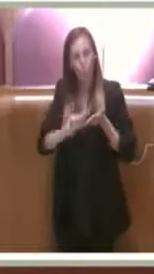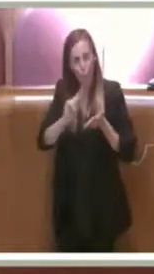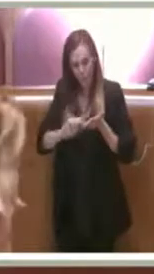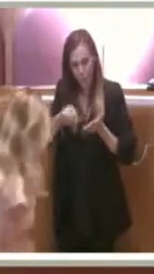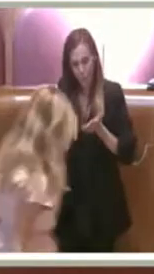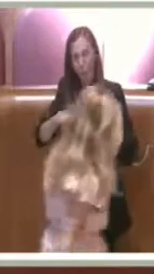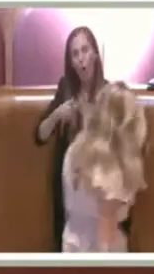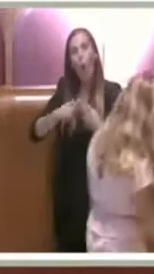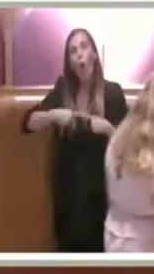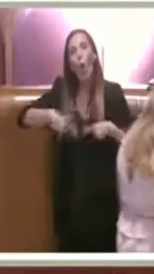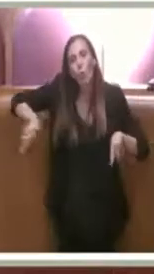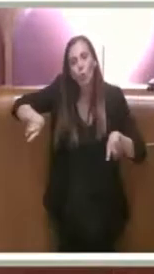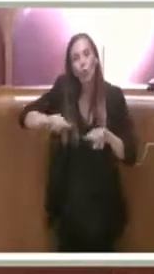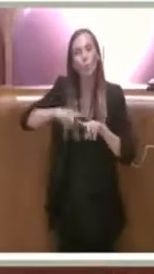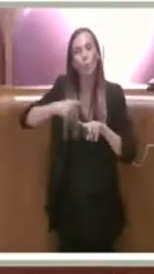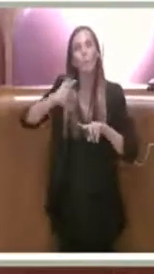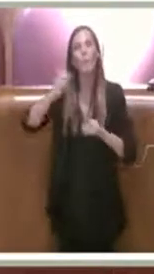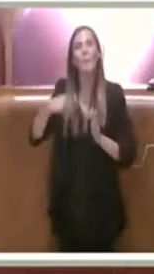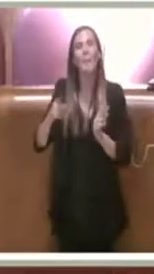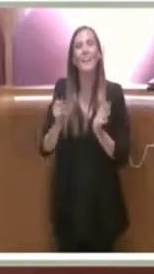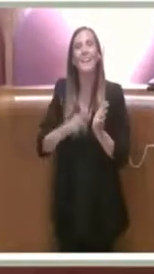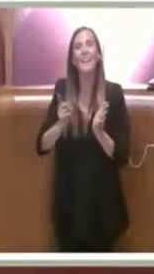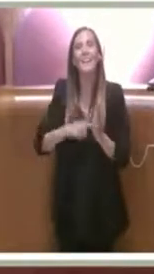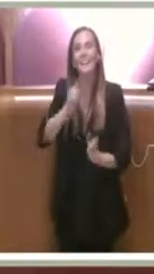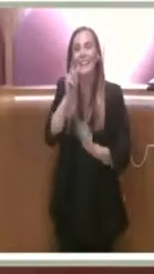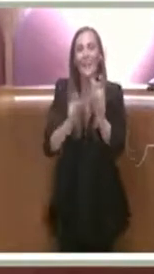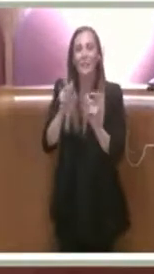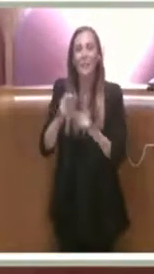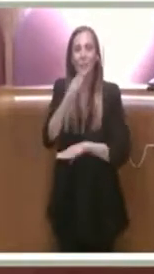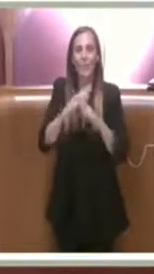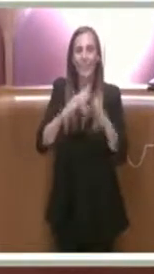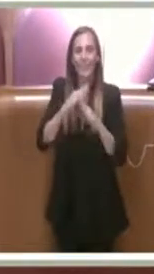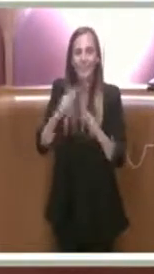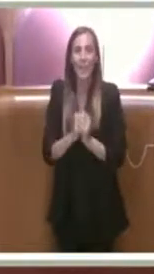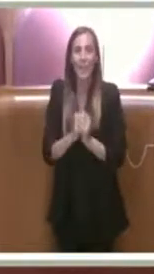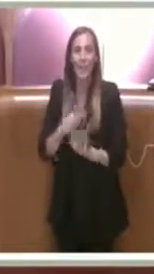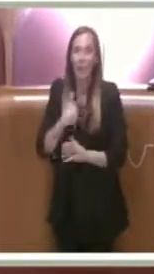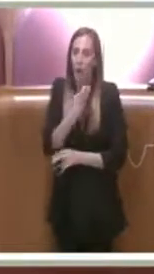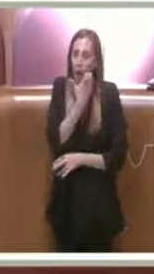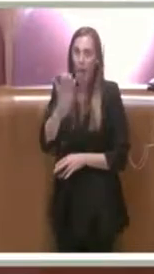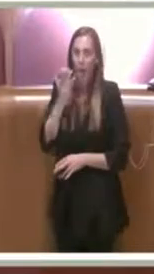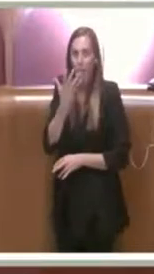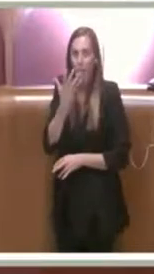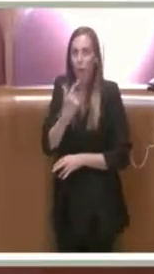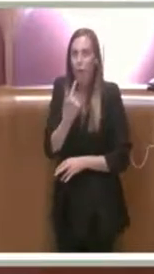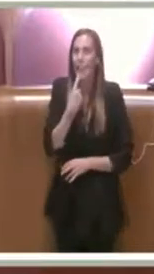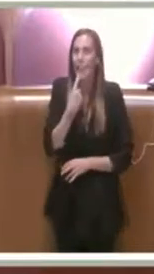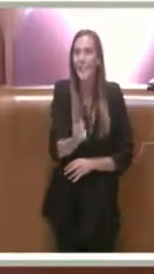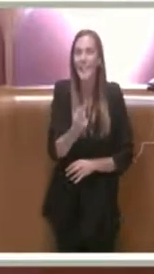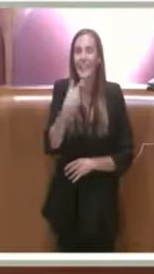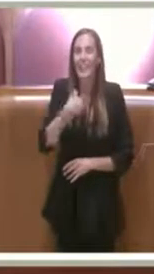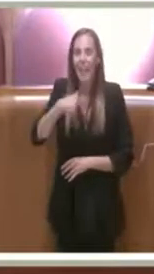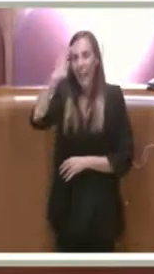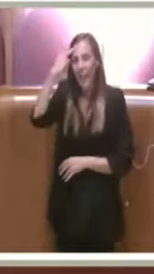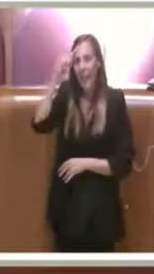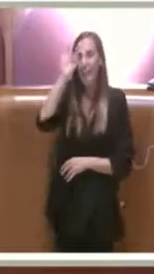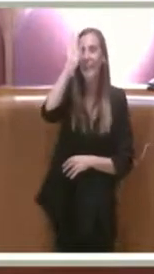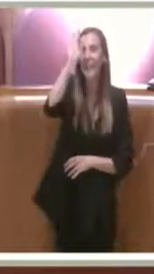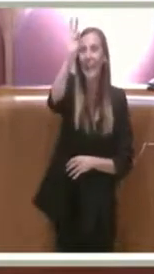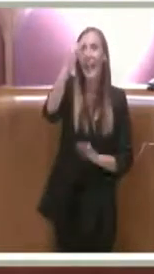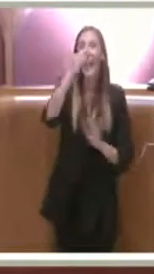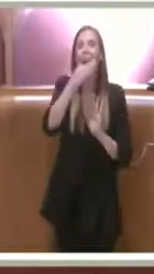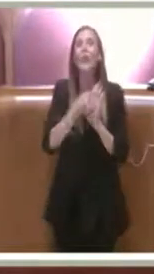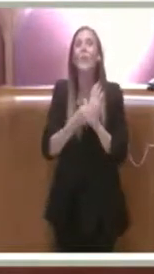della consulta cittadina per i diritti delle persone con disabilità. Tra l'altro ci tengo a dire che questo regolamento si ispira molto al